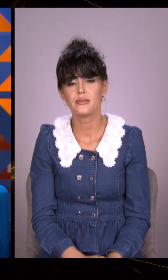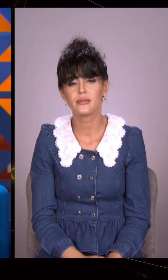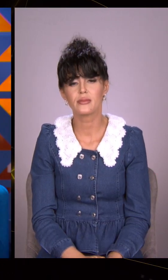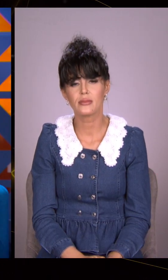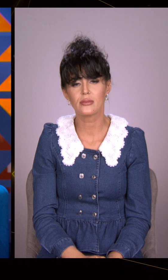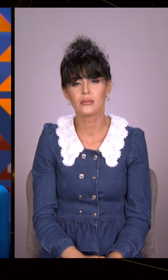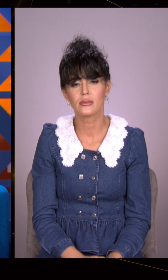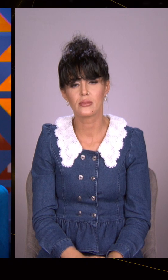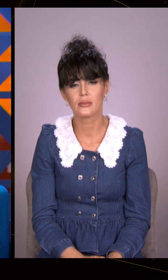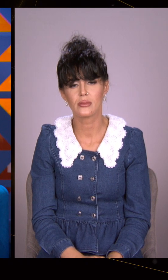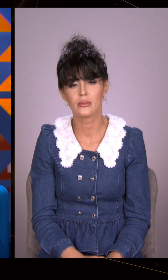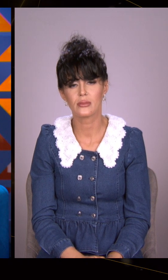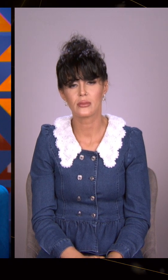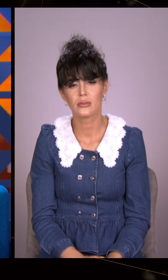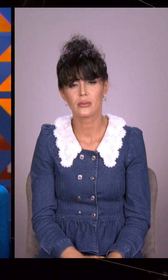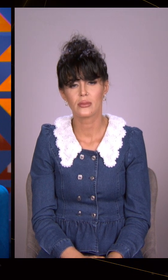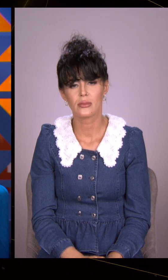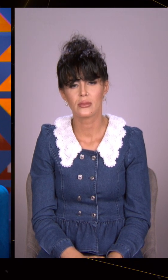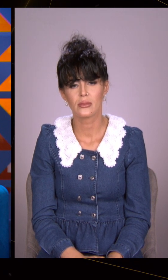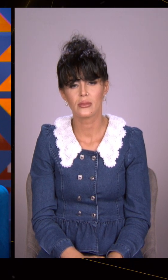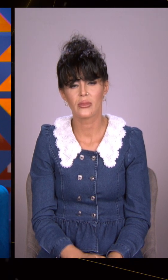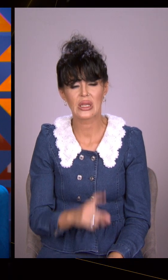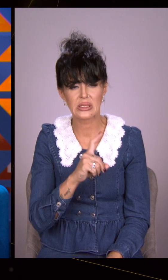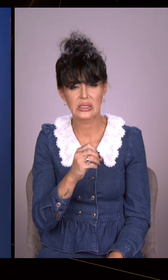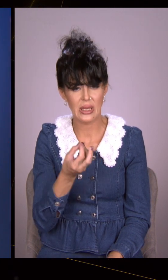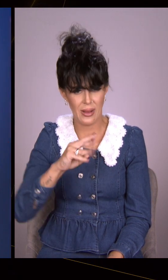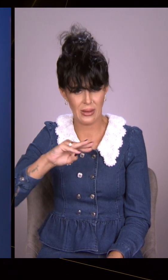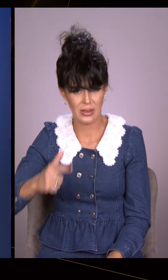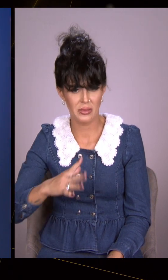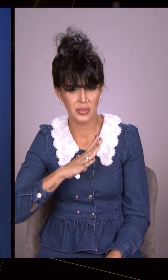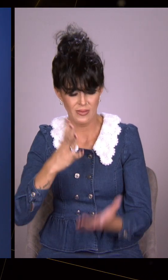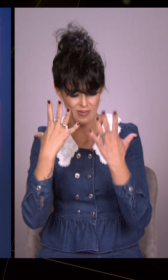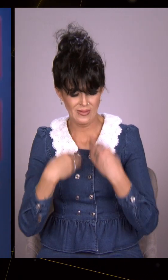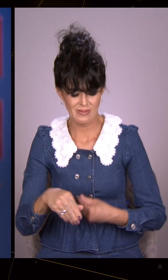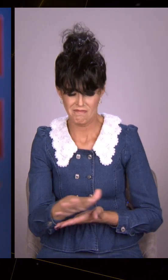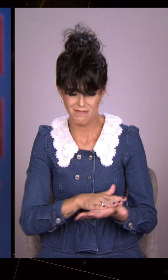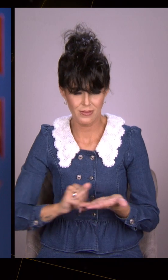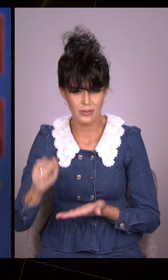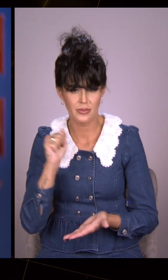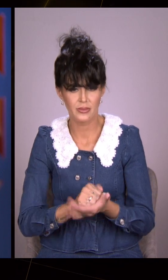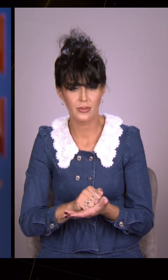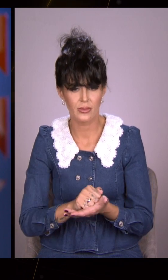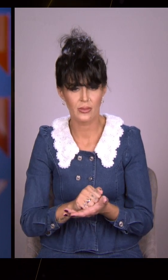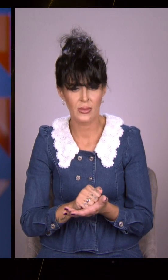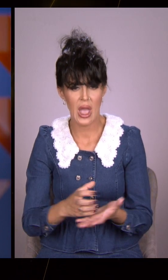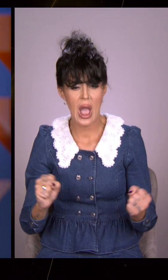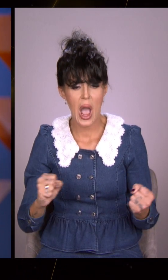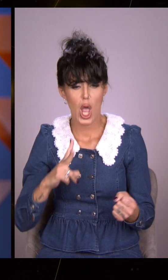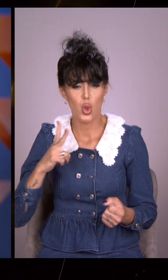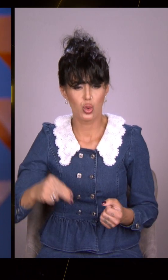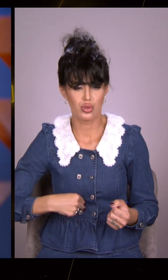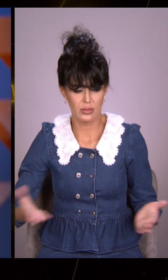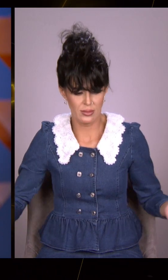Зять не схожий сам на себе був, а від доньки, вибачте, лишилась